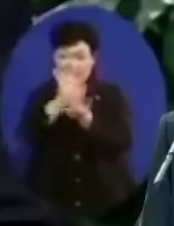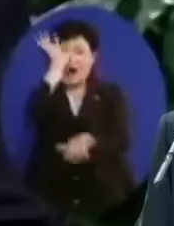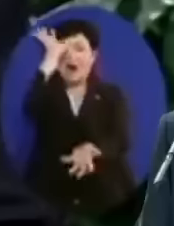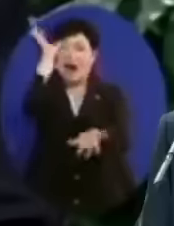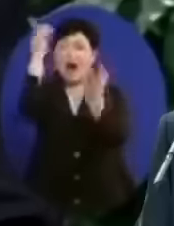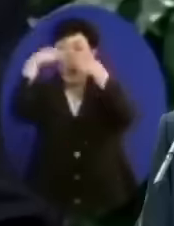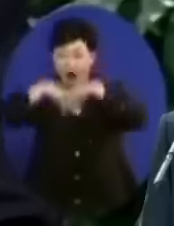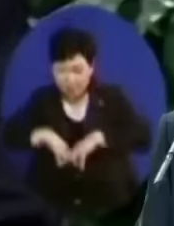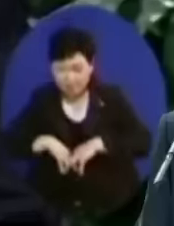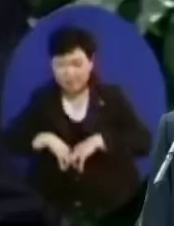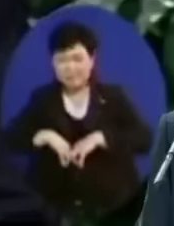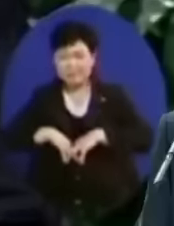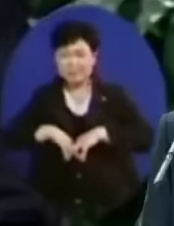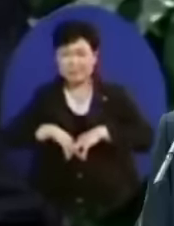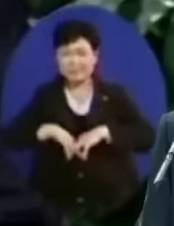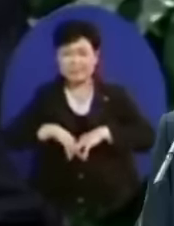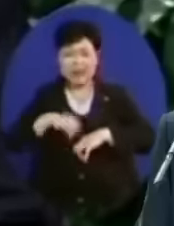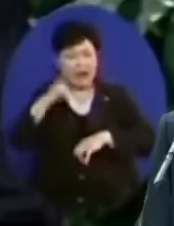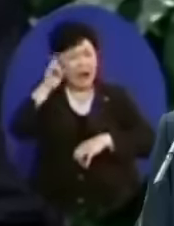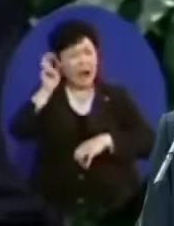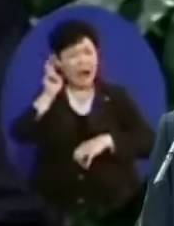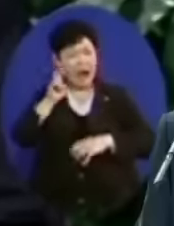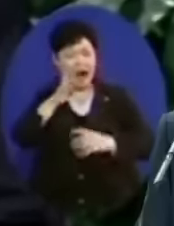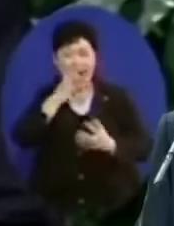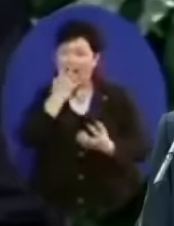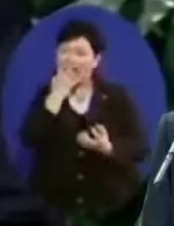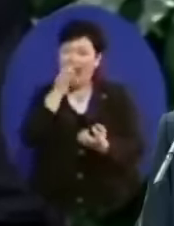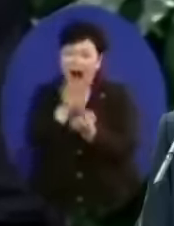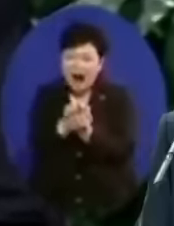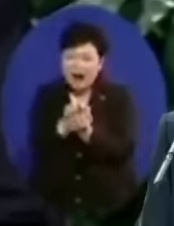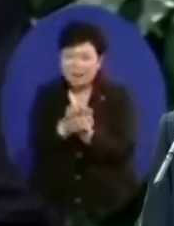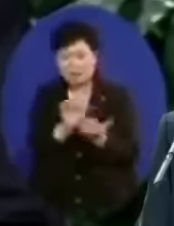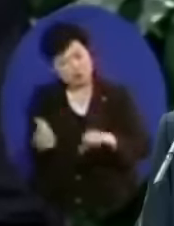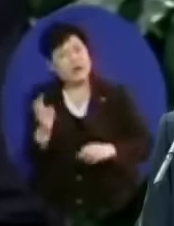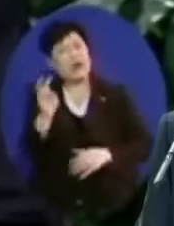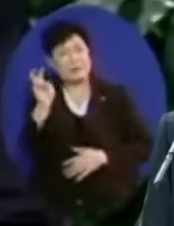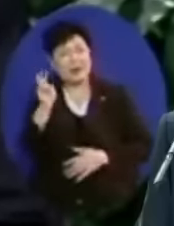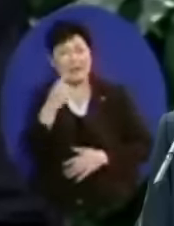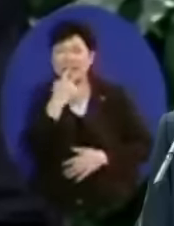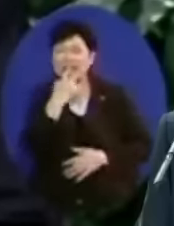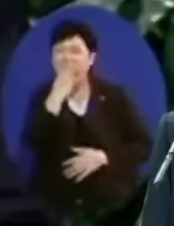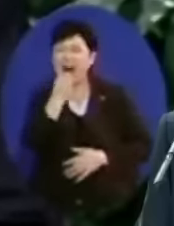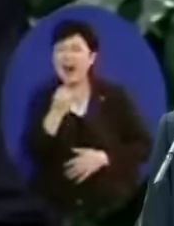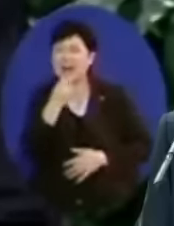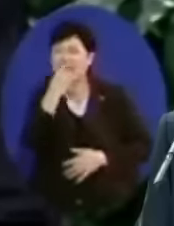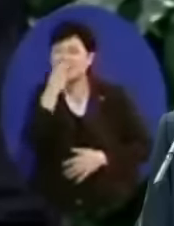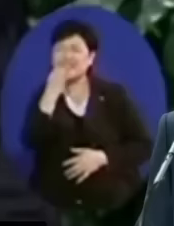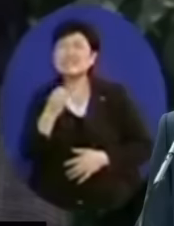마셔버렸습니다. 물었으면 죽었을 것인데 이빨이 없었는가 봐요.